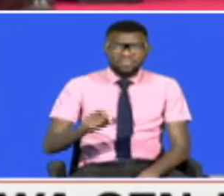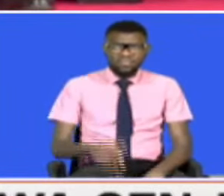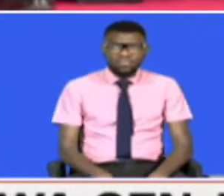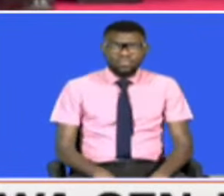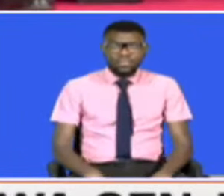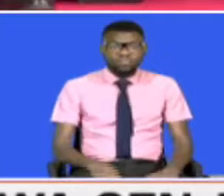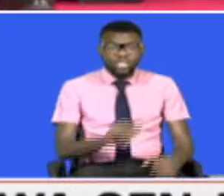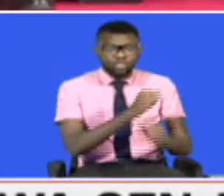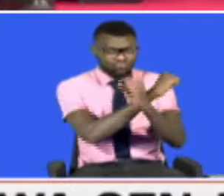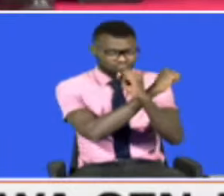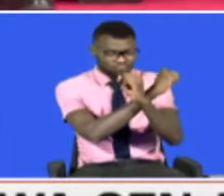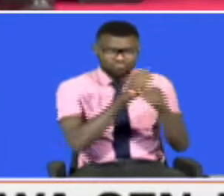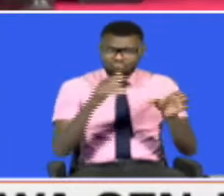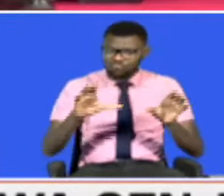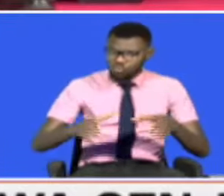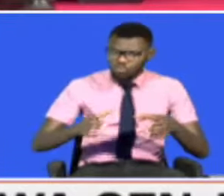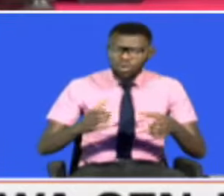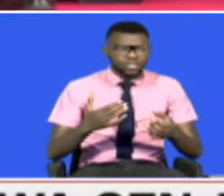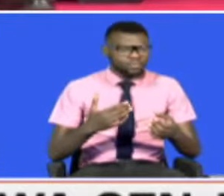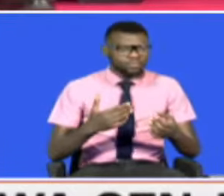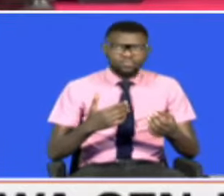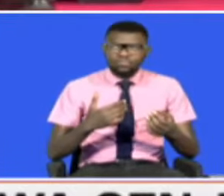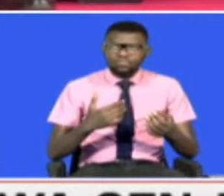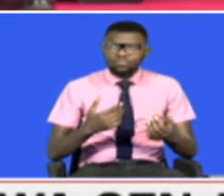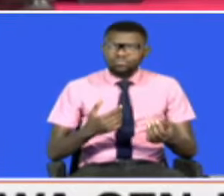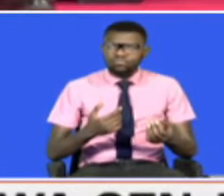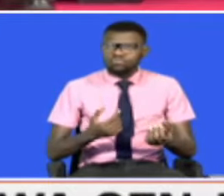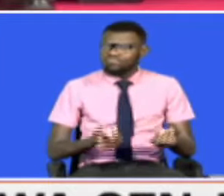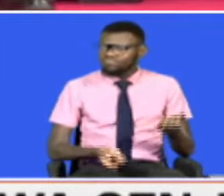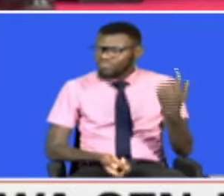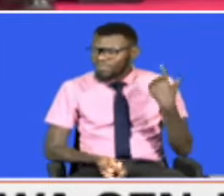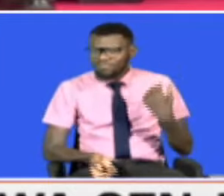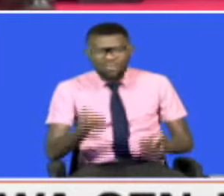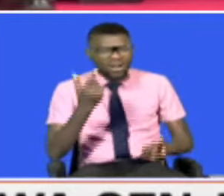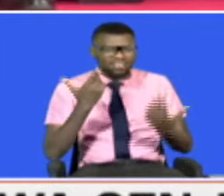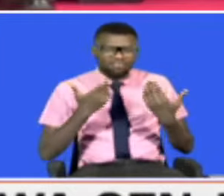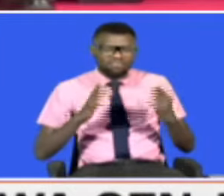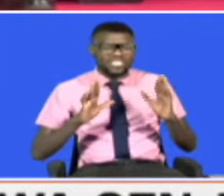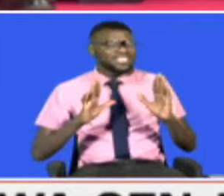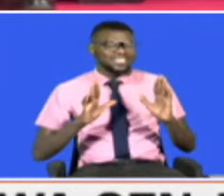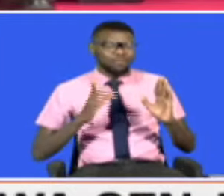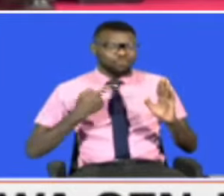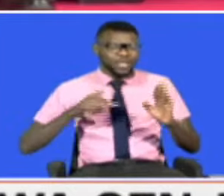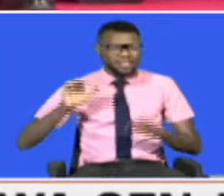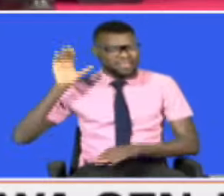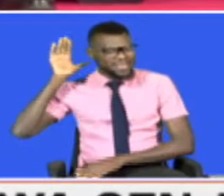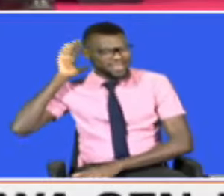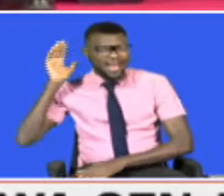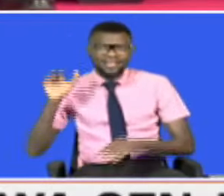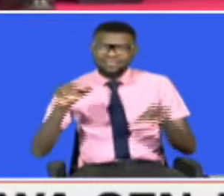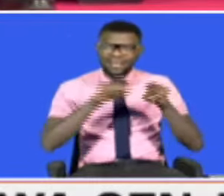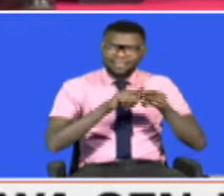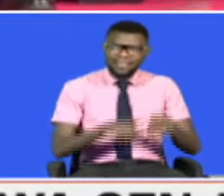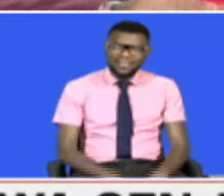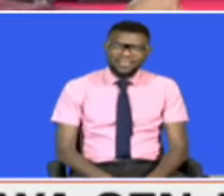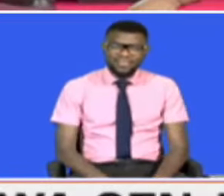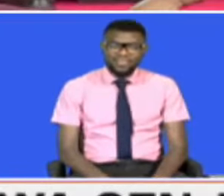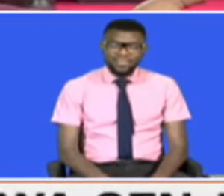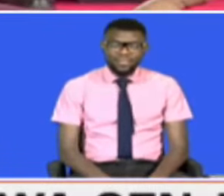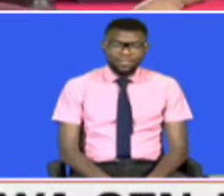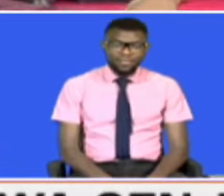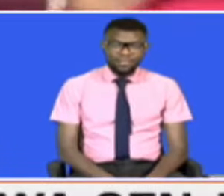tunasikiza. Na mumeongea Gen Z. Na tumesikiza nyinyi. Na mimi nakubaliana na presiding bishop.